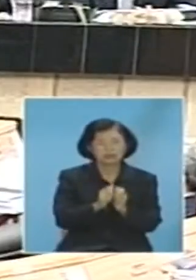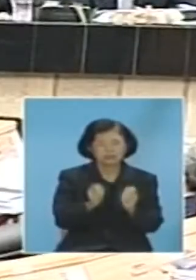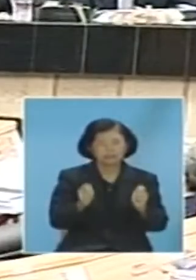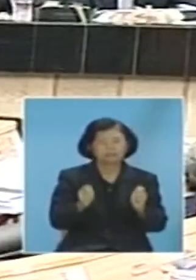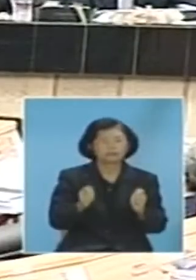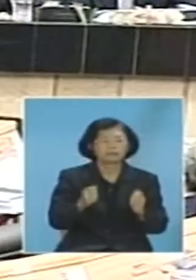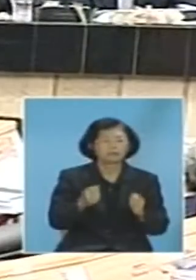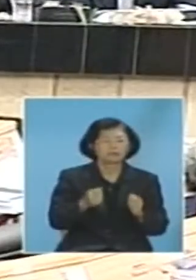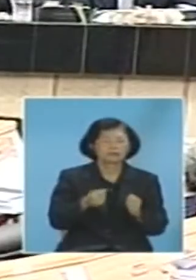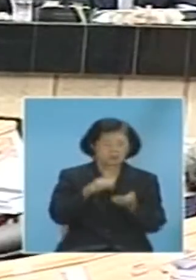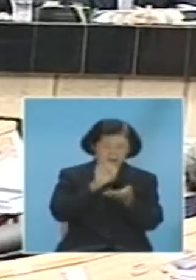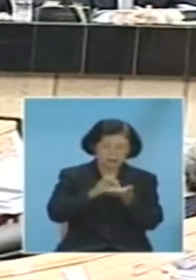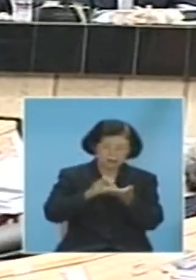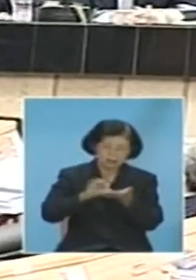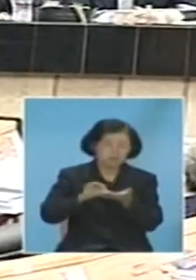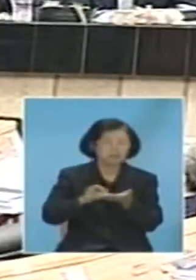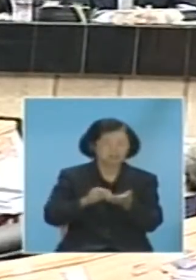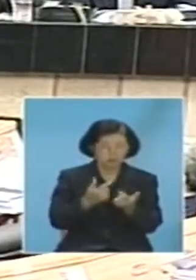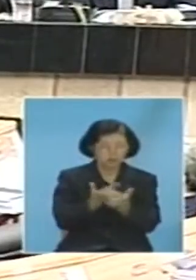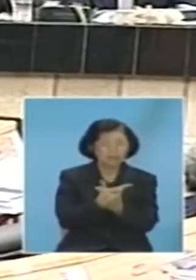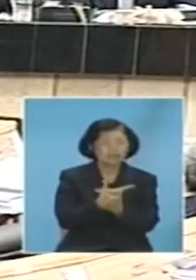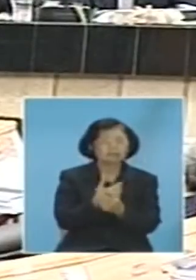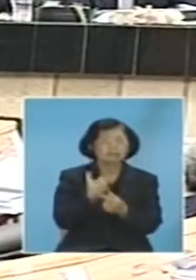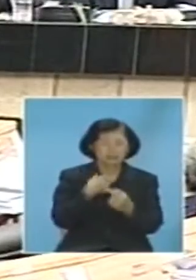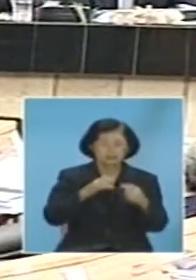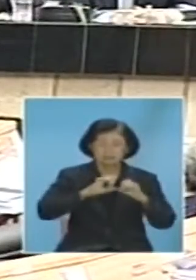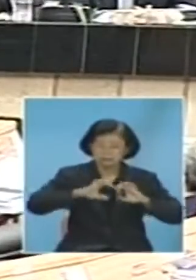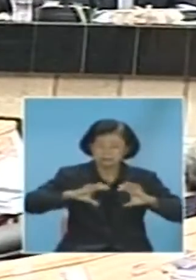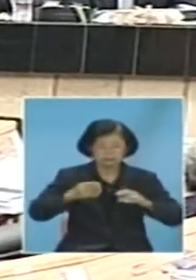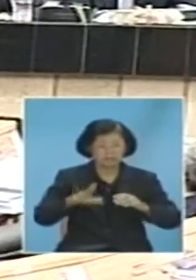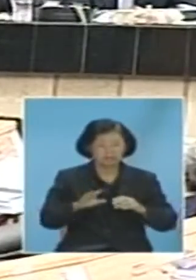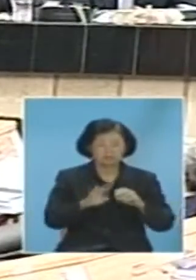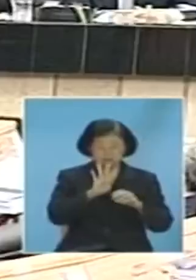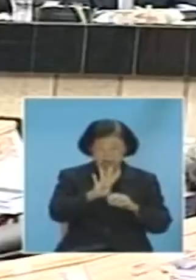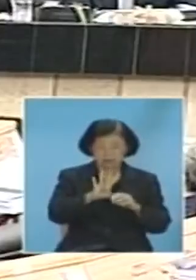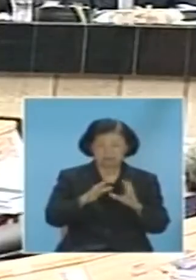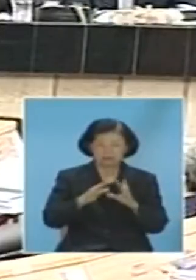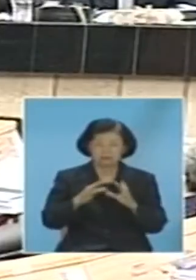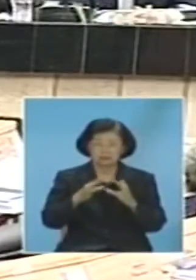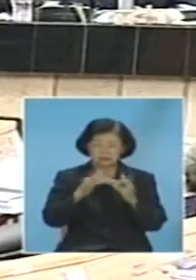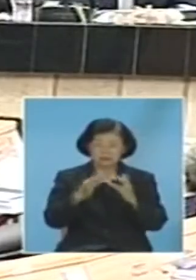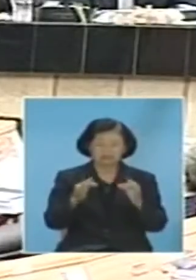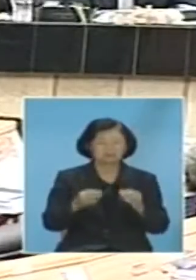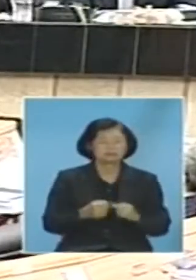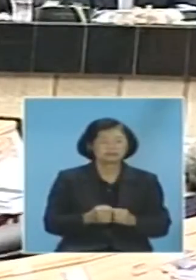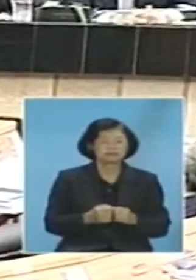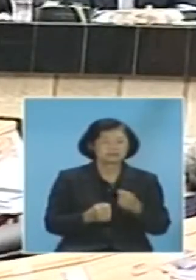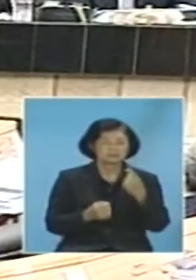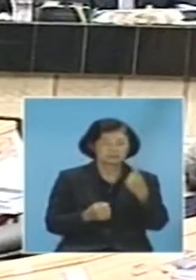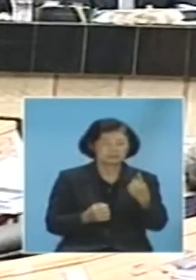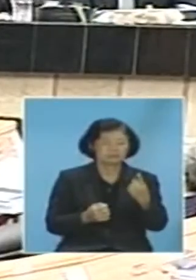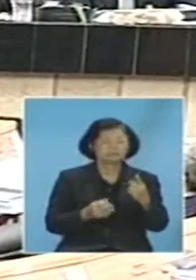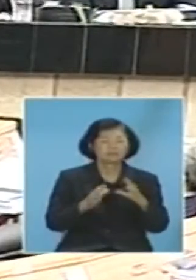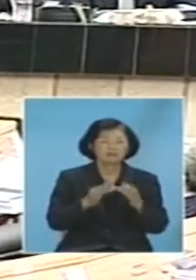ได้มีการลงบันทึกตัวเลขซึ่งเรามีการโต้แย้งไว้4ประเด็นด้วยกันนะคะก็คือประเด็นแรกก็คือในเรื่อง